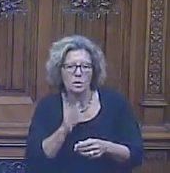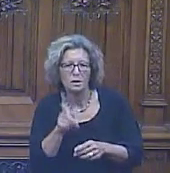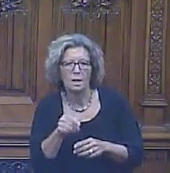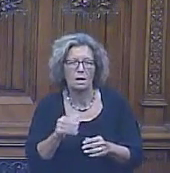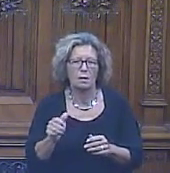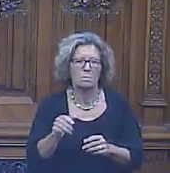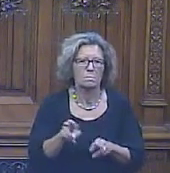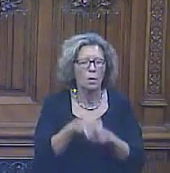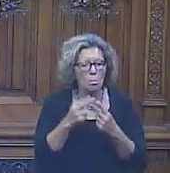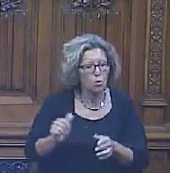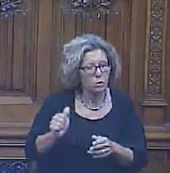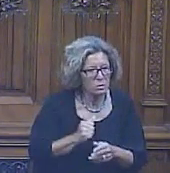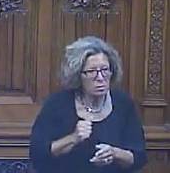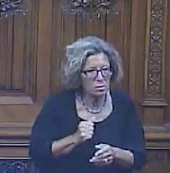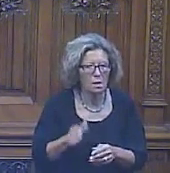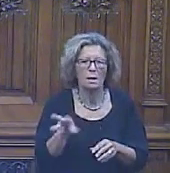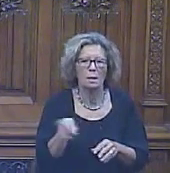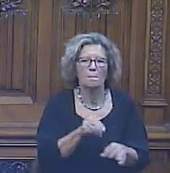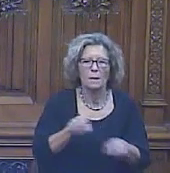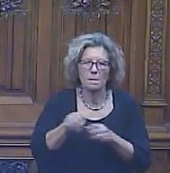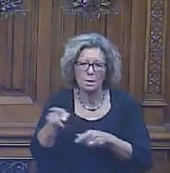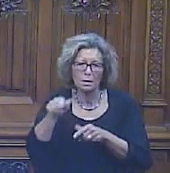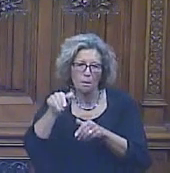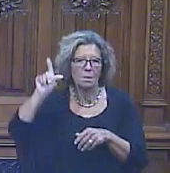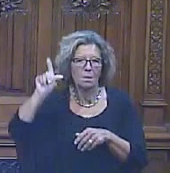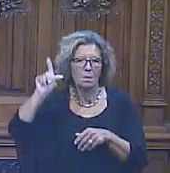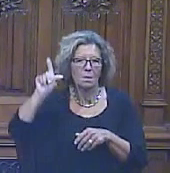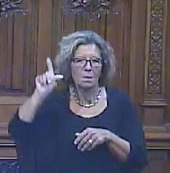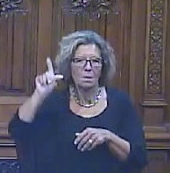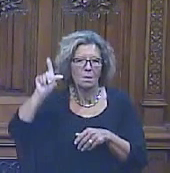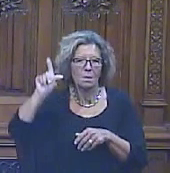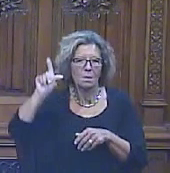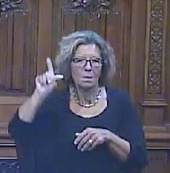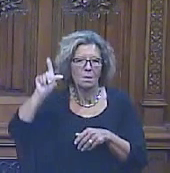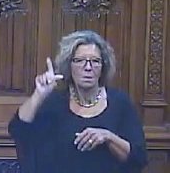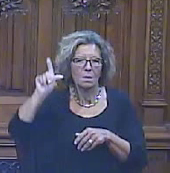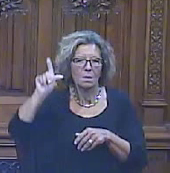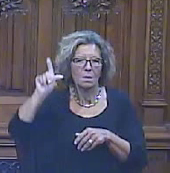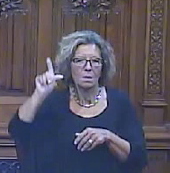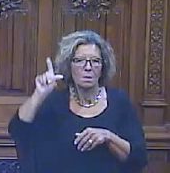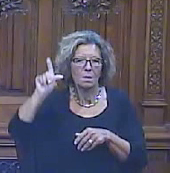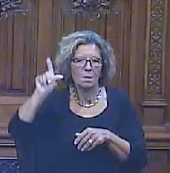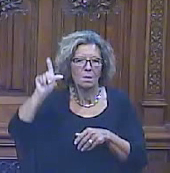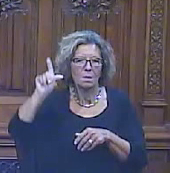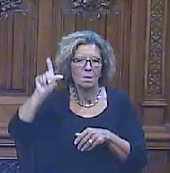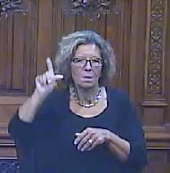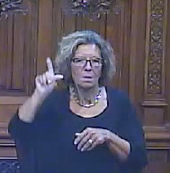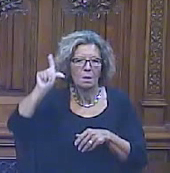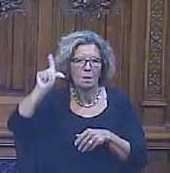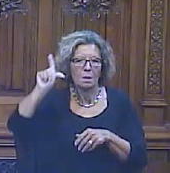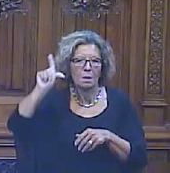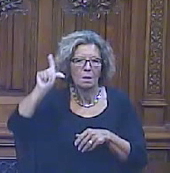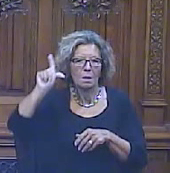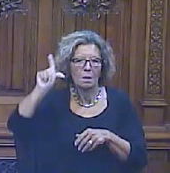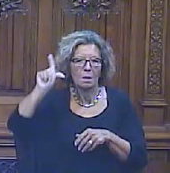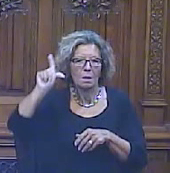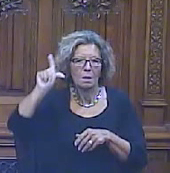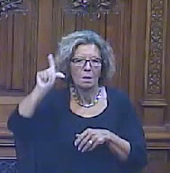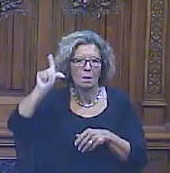Bundesheer, den Mitarbeitern in den Ministerien, dank an die